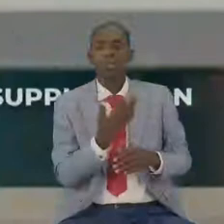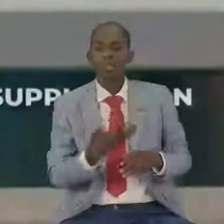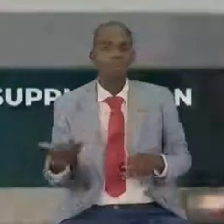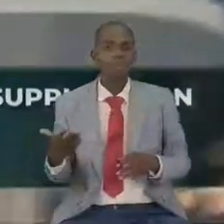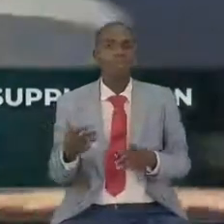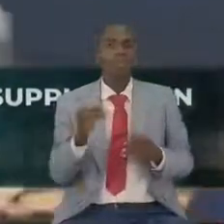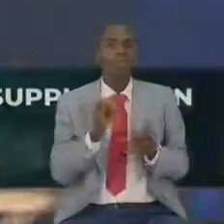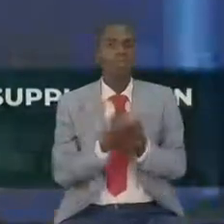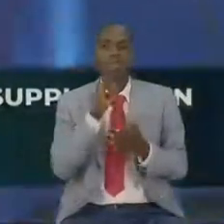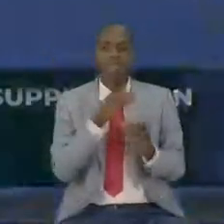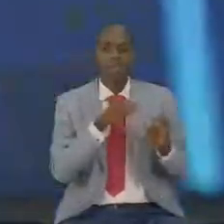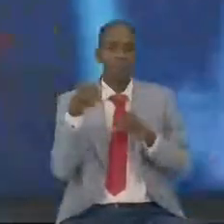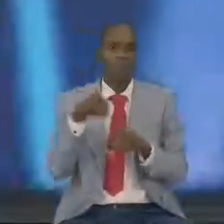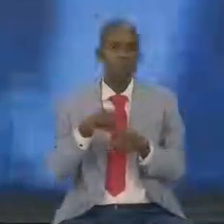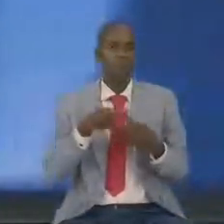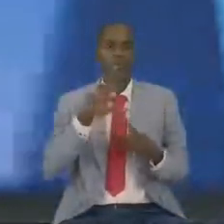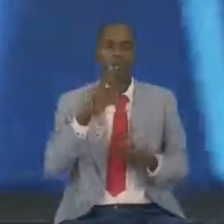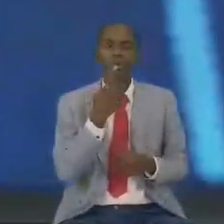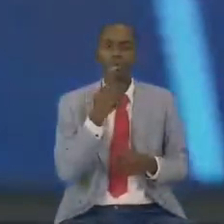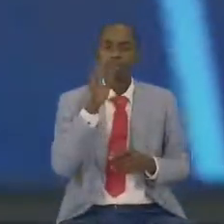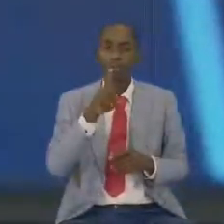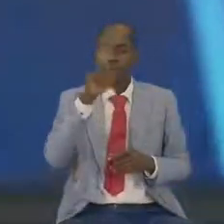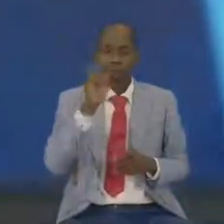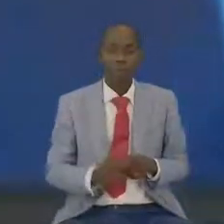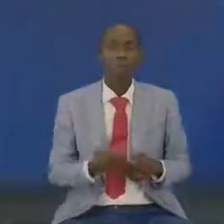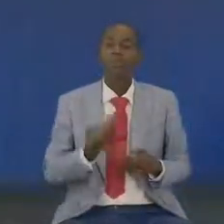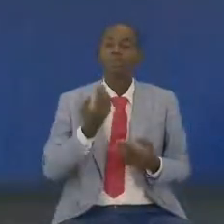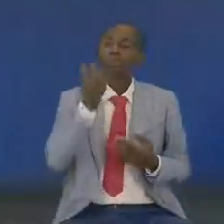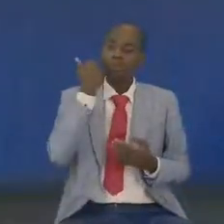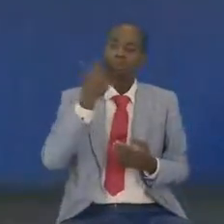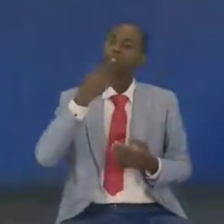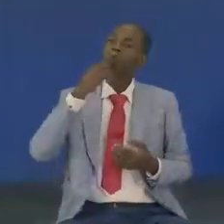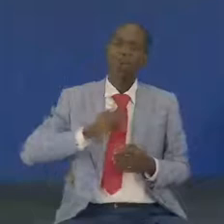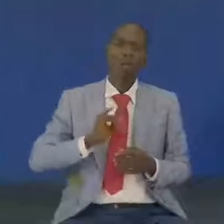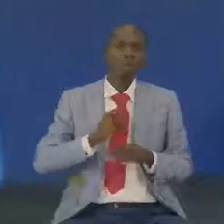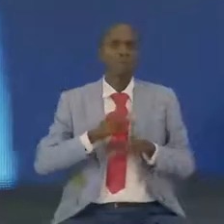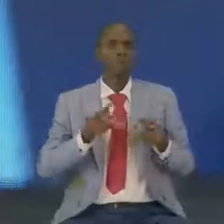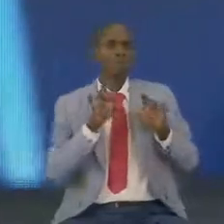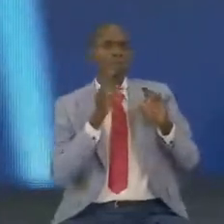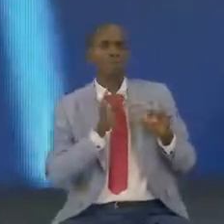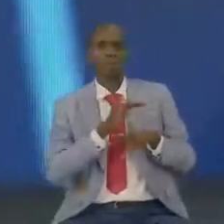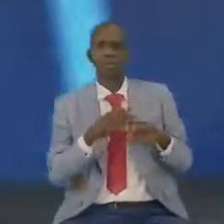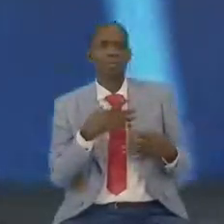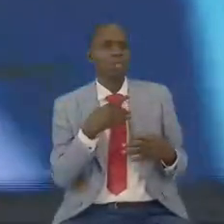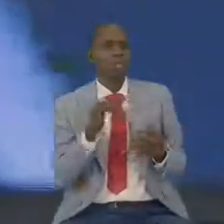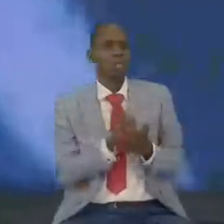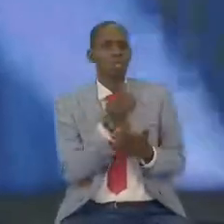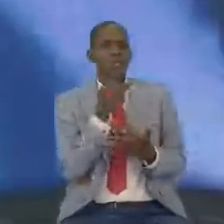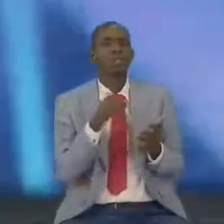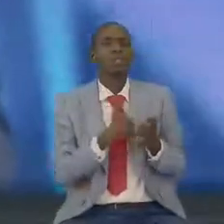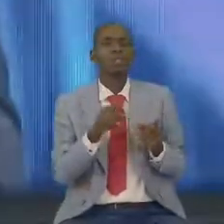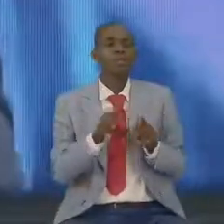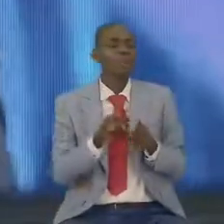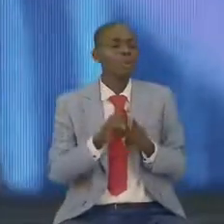ce qu'on a mis d'amer dans ta bouche, on dit tout à mâcher ça, je n'aime pas le goût, c'est amer pour moi. Et dit,